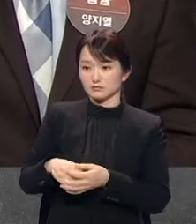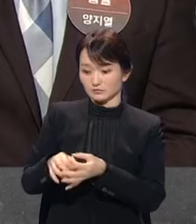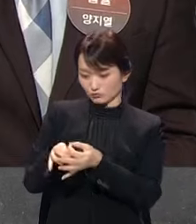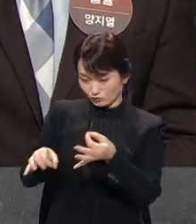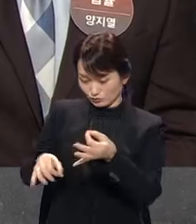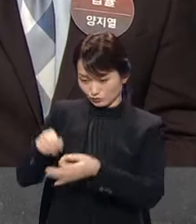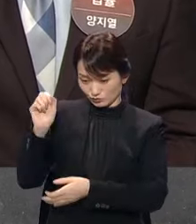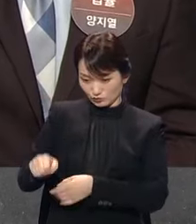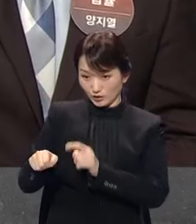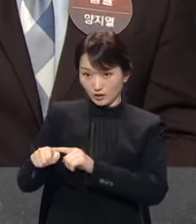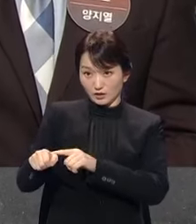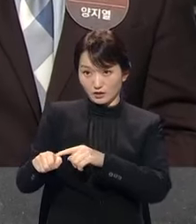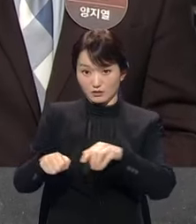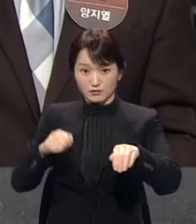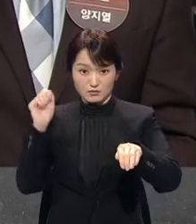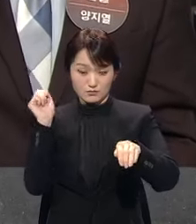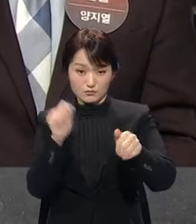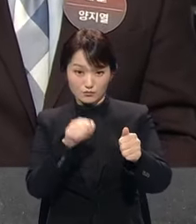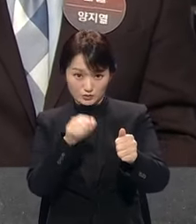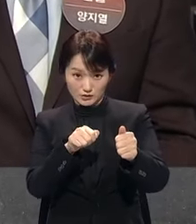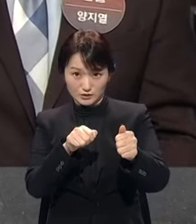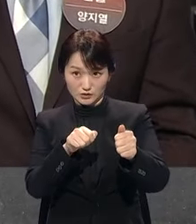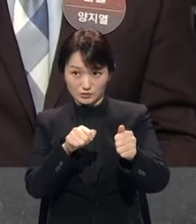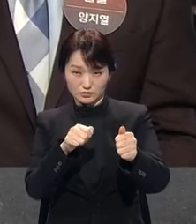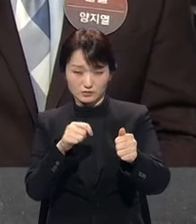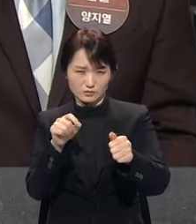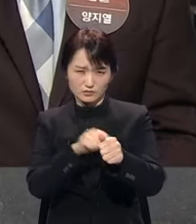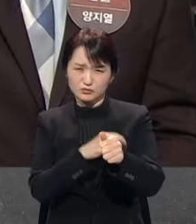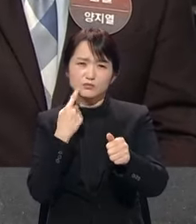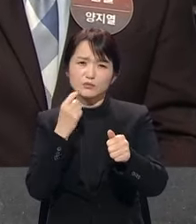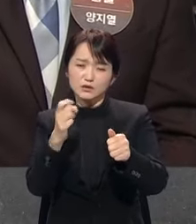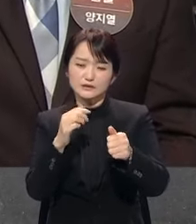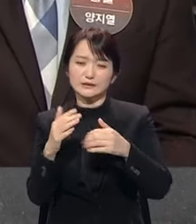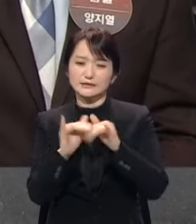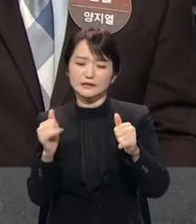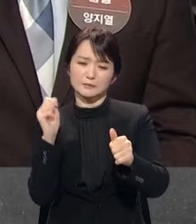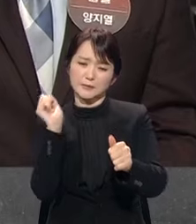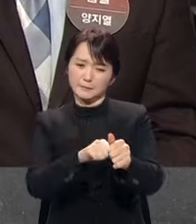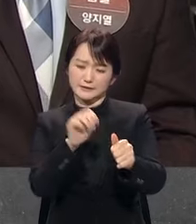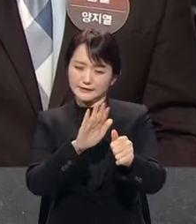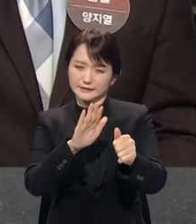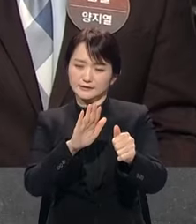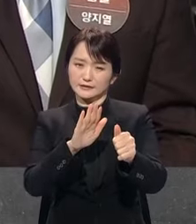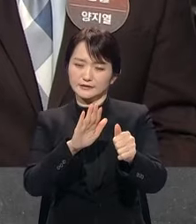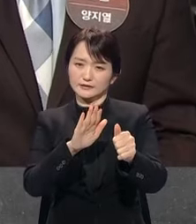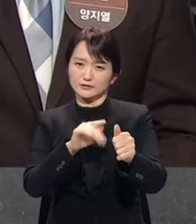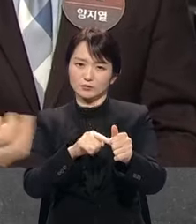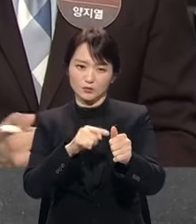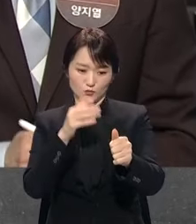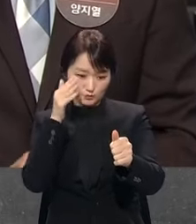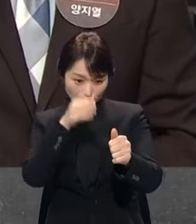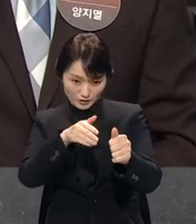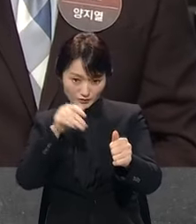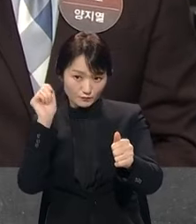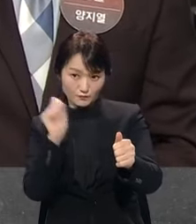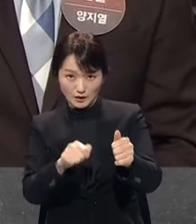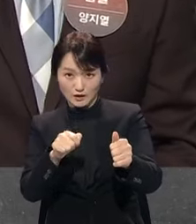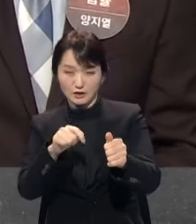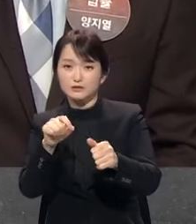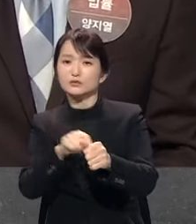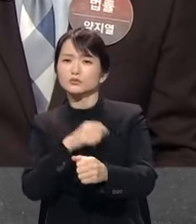휘두르는 순간 특수 협박이 되고요. 어이구야. 사람이 맞지 않았더라도 사람의 몸을 향해서 휘두렀으면 특수 폭행까지 됩니다. 어이구야. 그래서